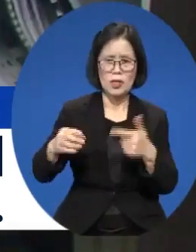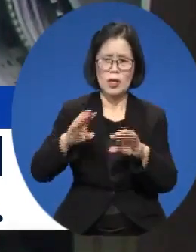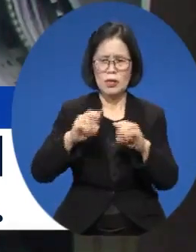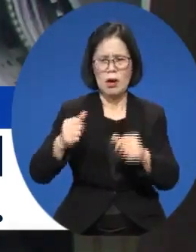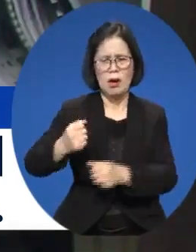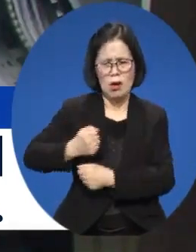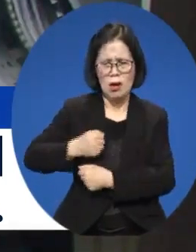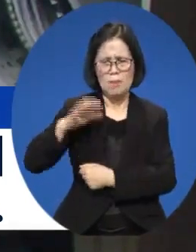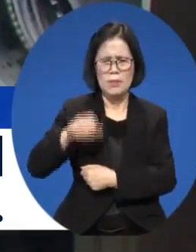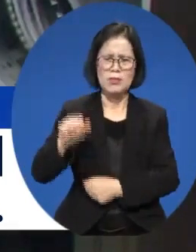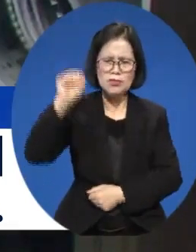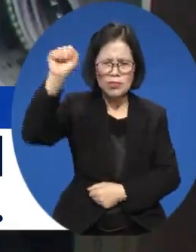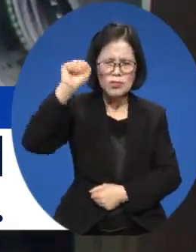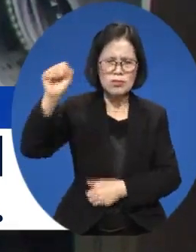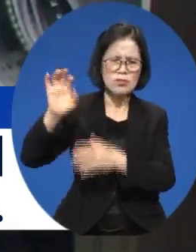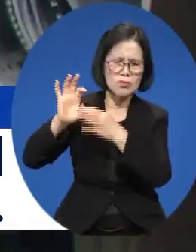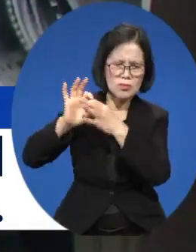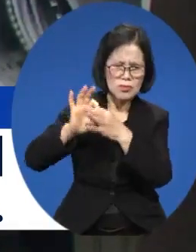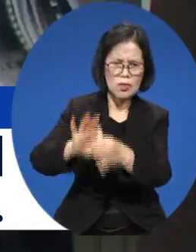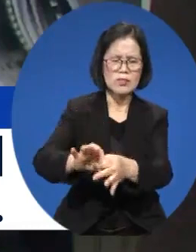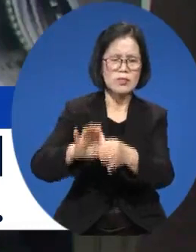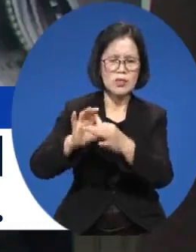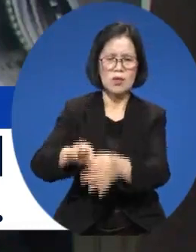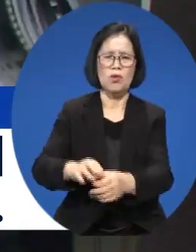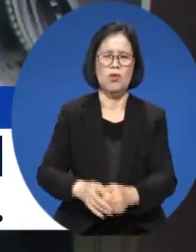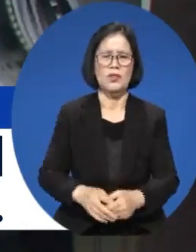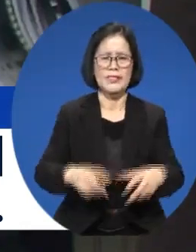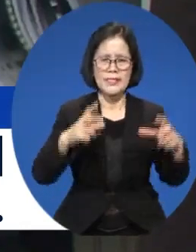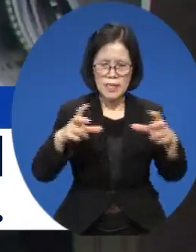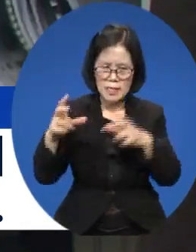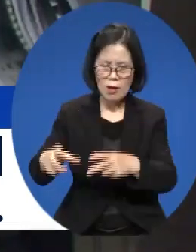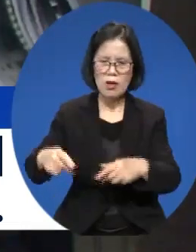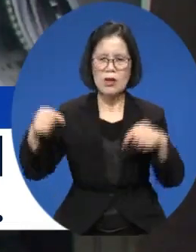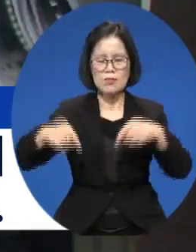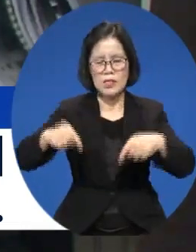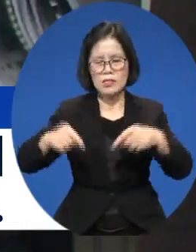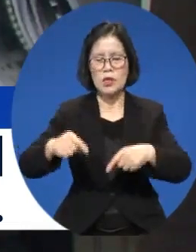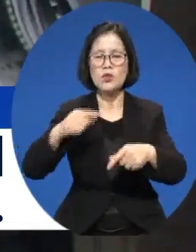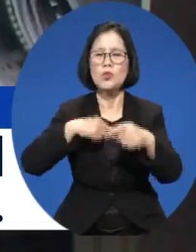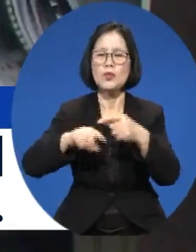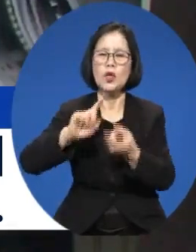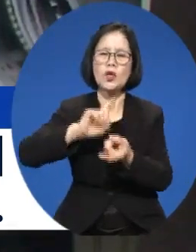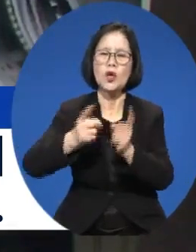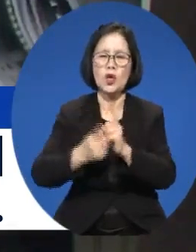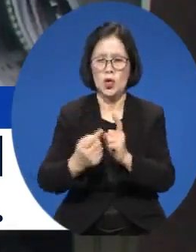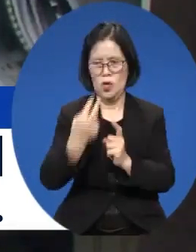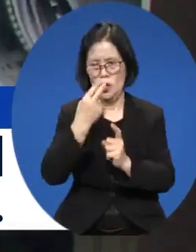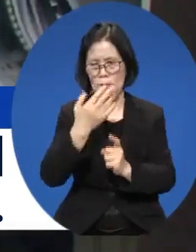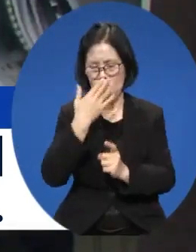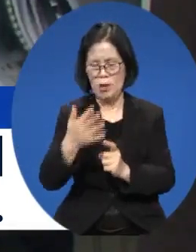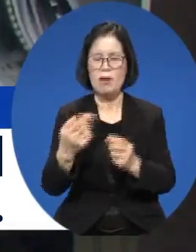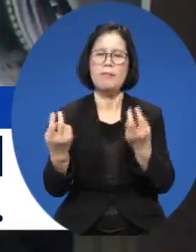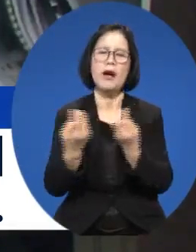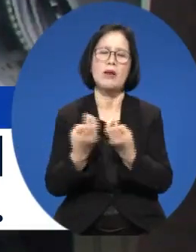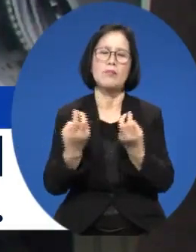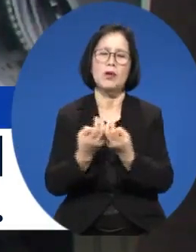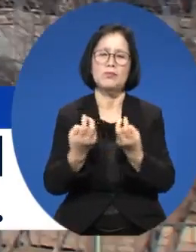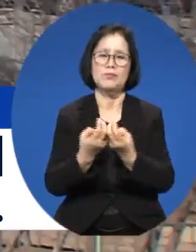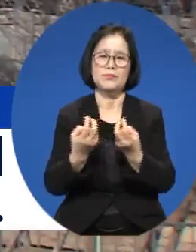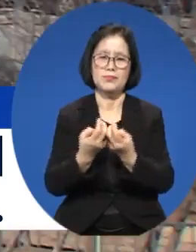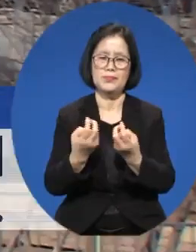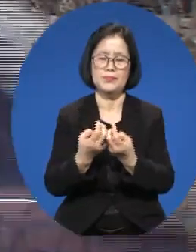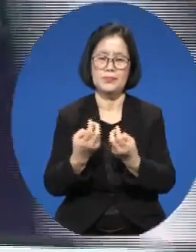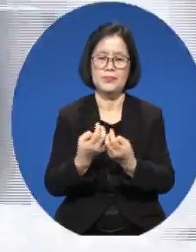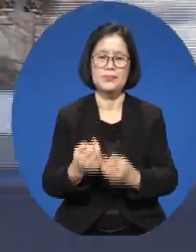시위를 계속 이어 왔었습니다 지자체와 협상을 해서 좀 더 생생할 수 있는 그런 방안을